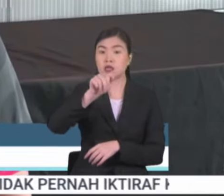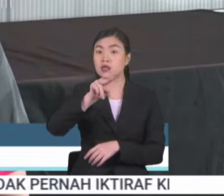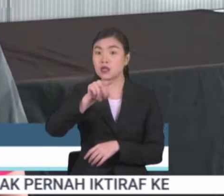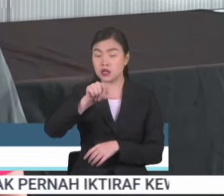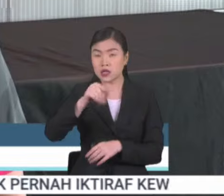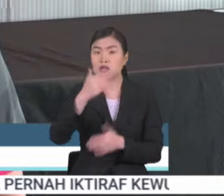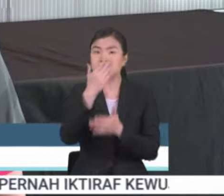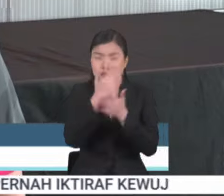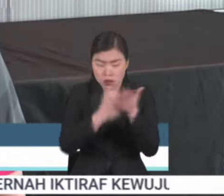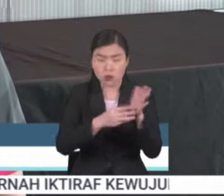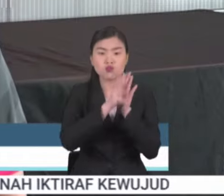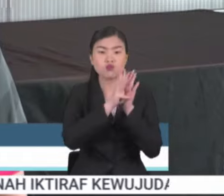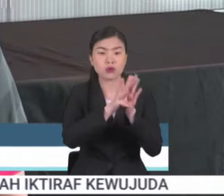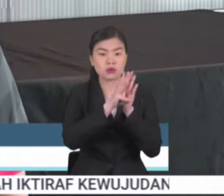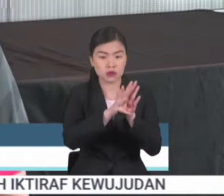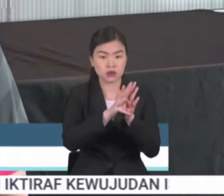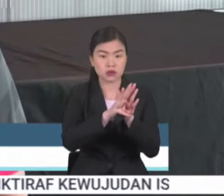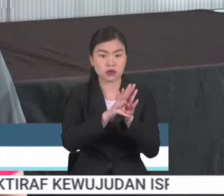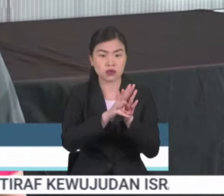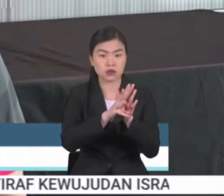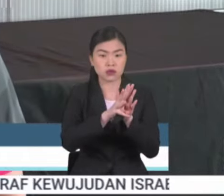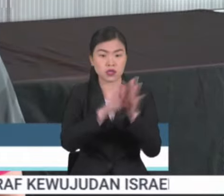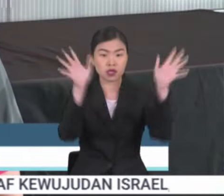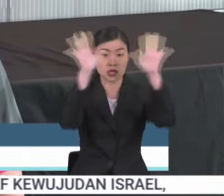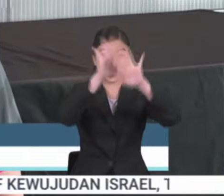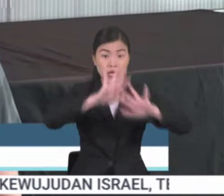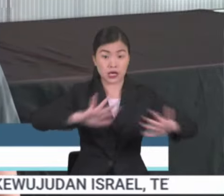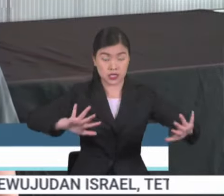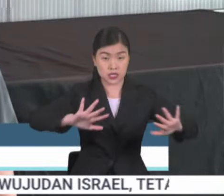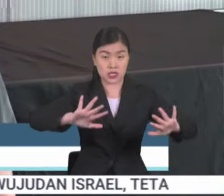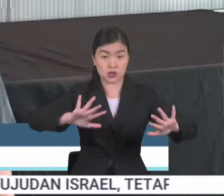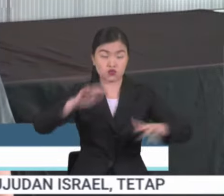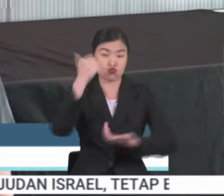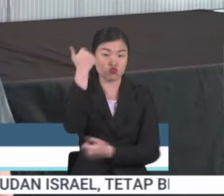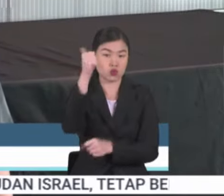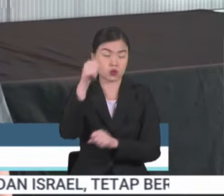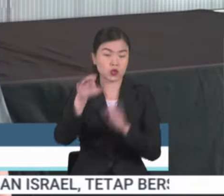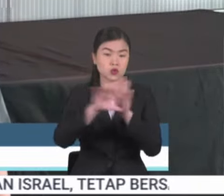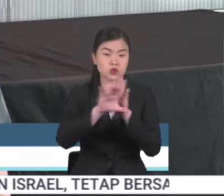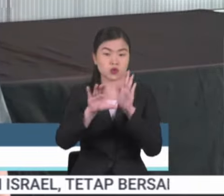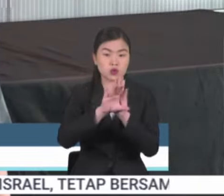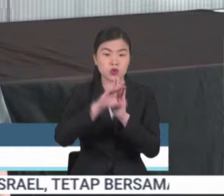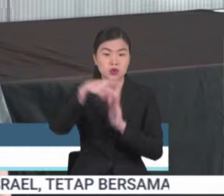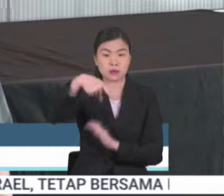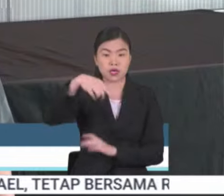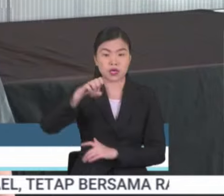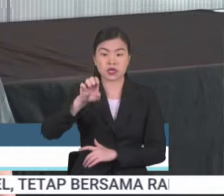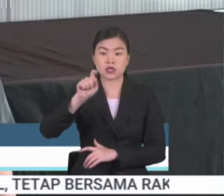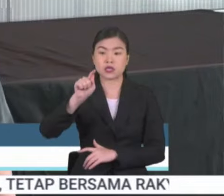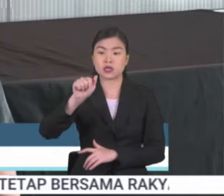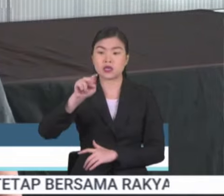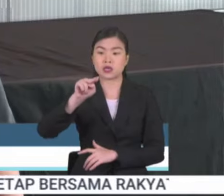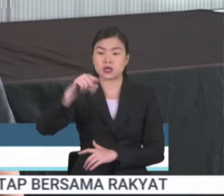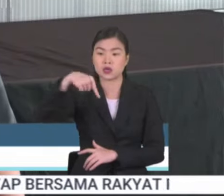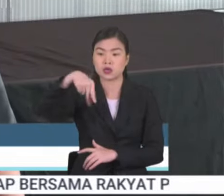ada yang mewakili ASEAN, sukan ASEAN. Contohnya macam petang. Kita